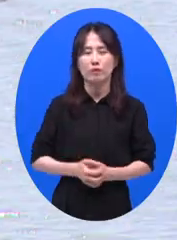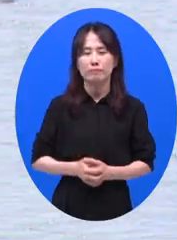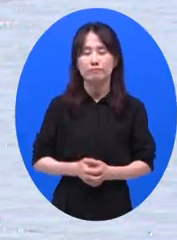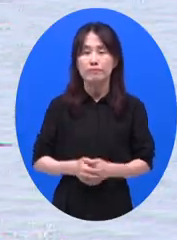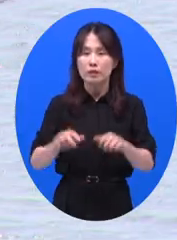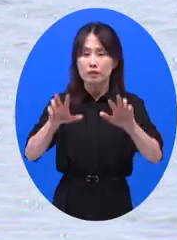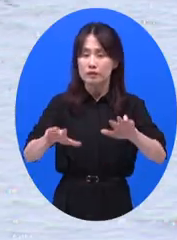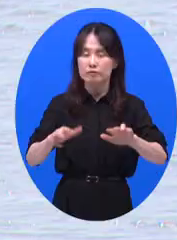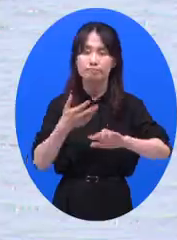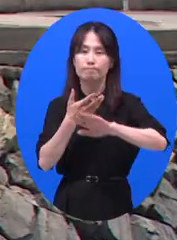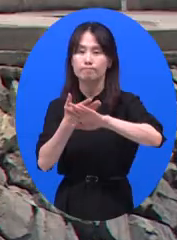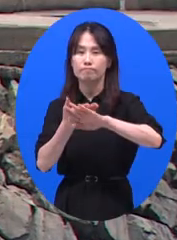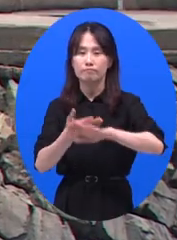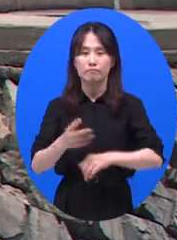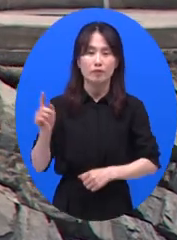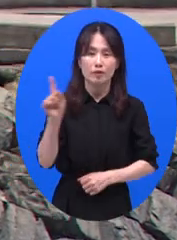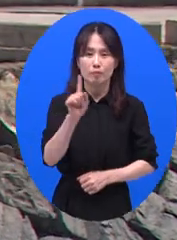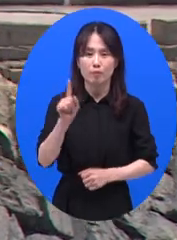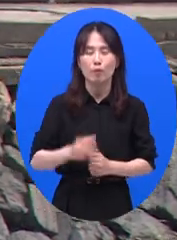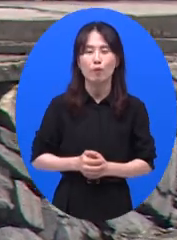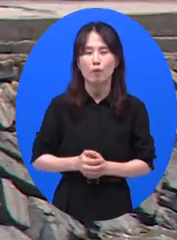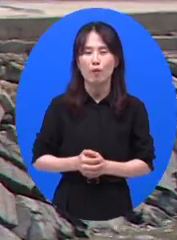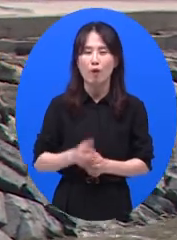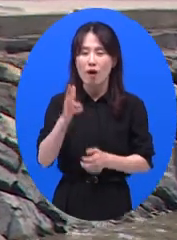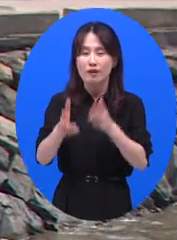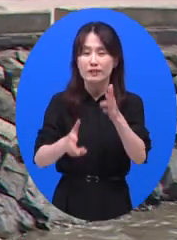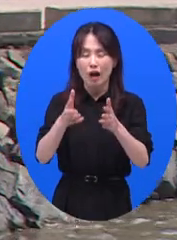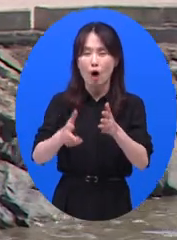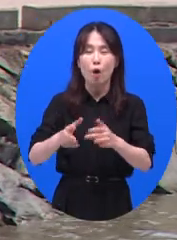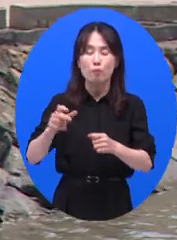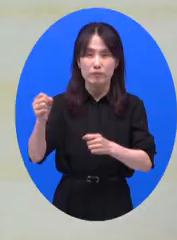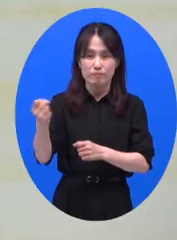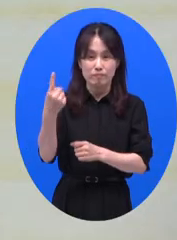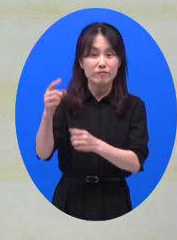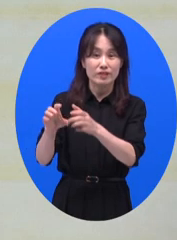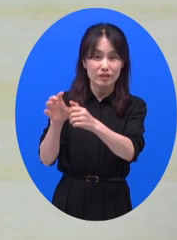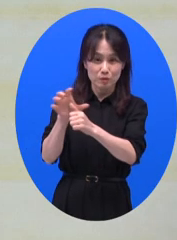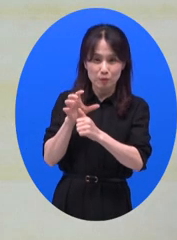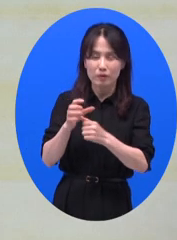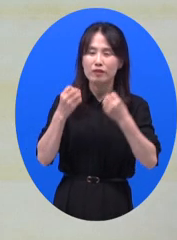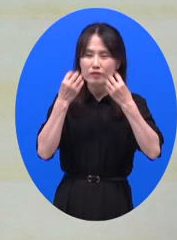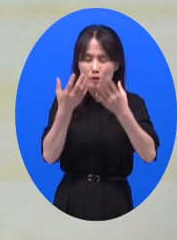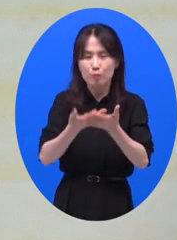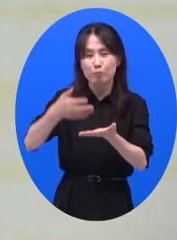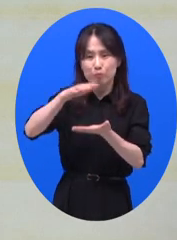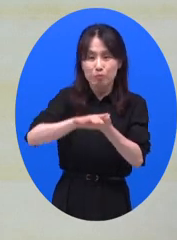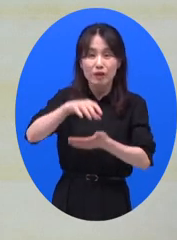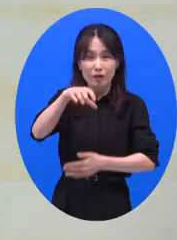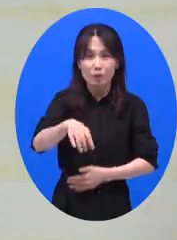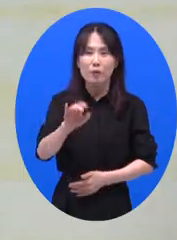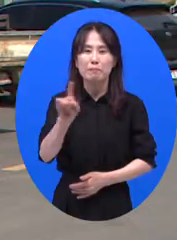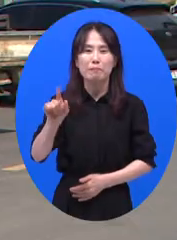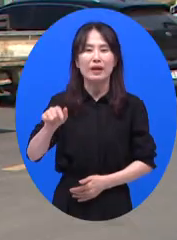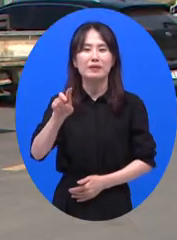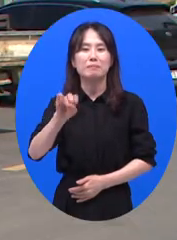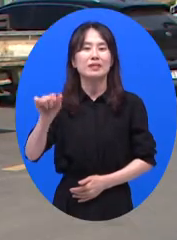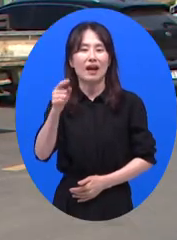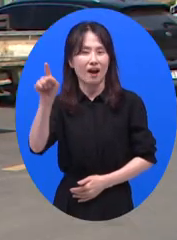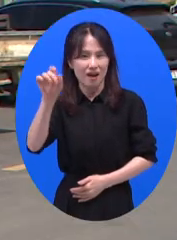곳 하지만 지금은 다릅니다 경기도의 5천 뉴딜 304 업으로 3 우수의 갈아입은 백리향